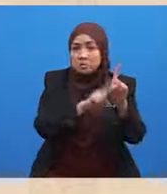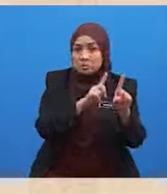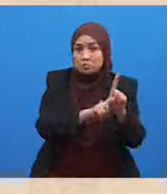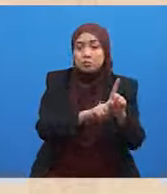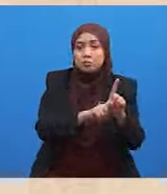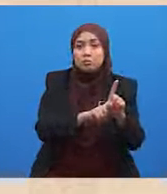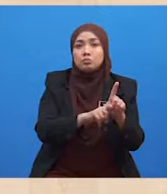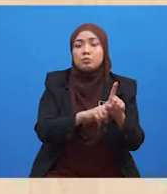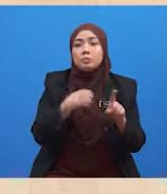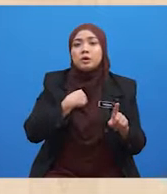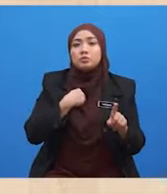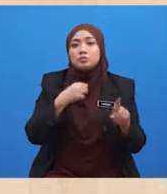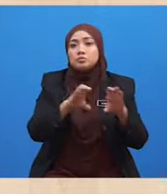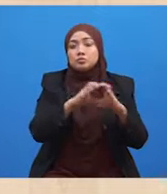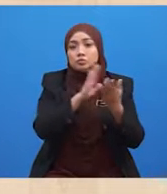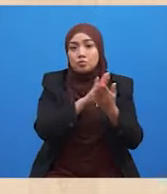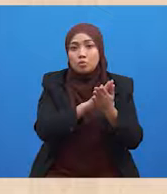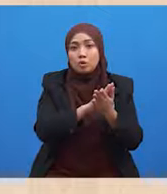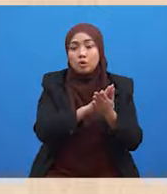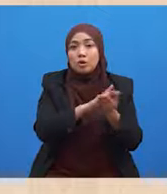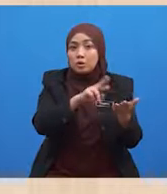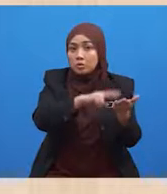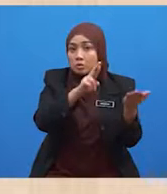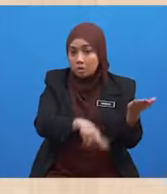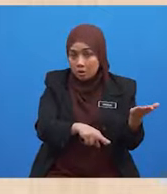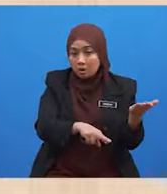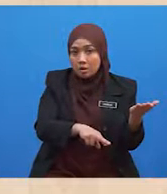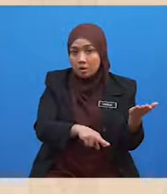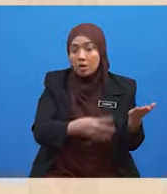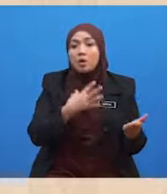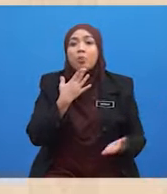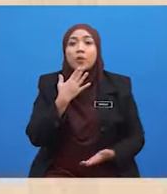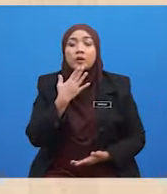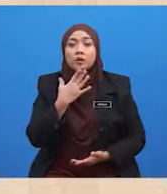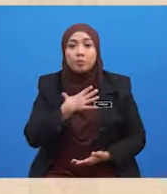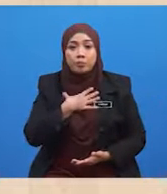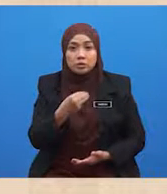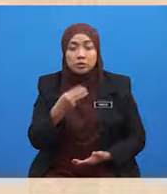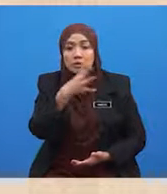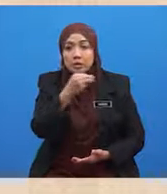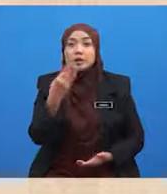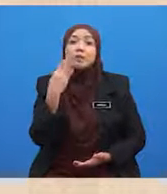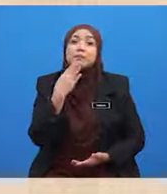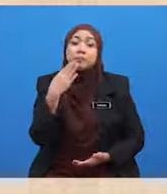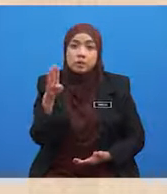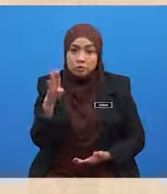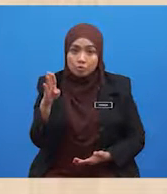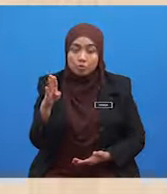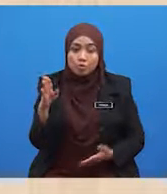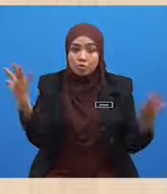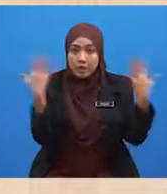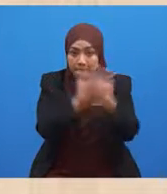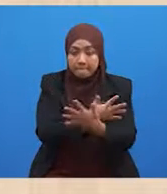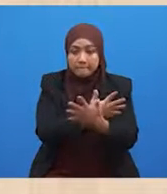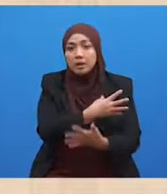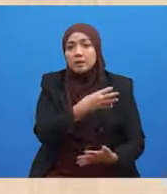seragam sekolah untuk pelajar-pelajar sekolah rendah yang berwarna putih dan biru gelap dan pakaian